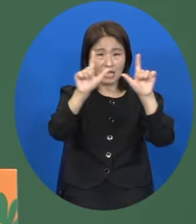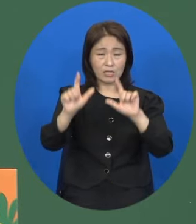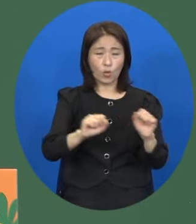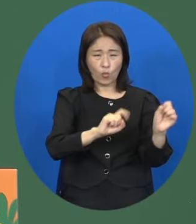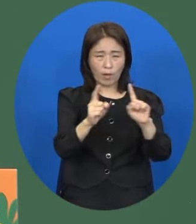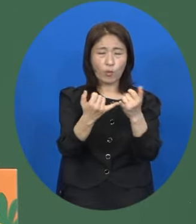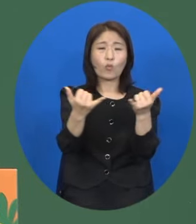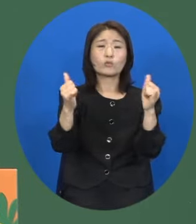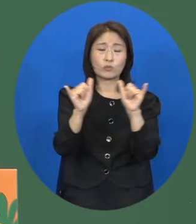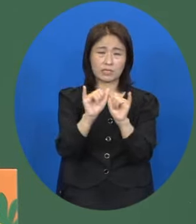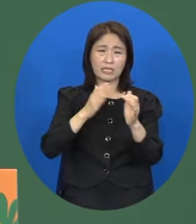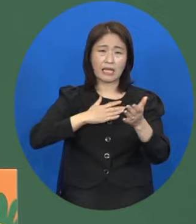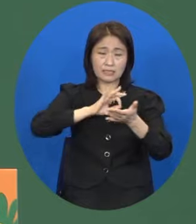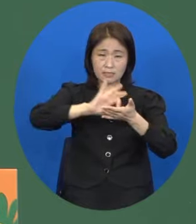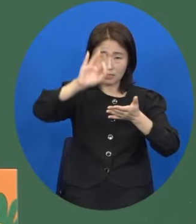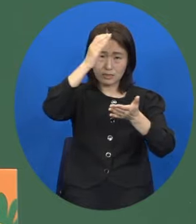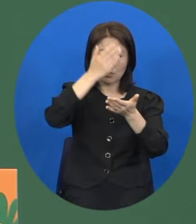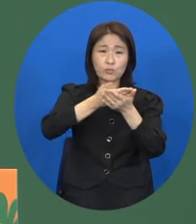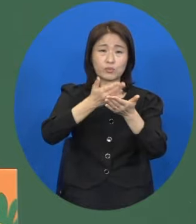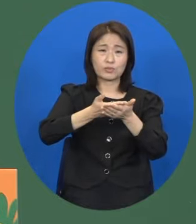사용하여 주옵소서.